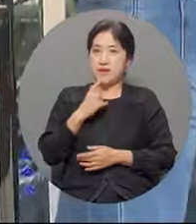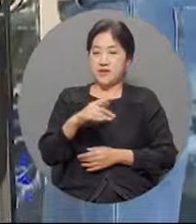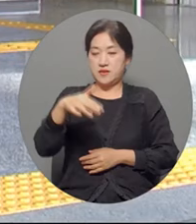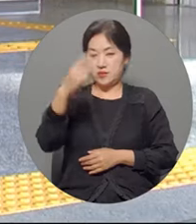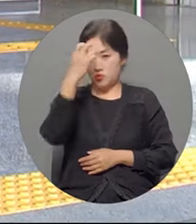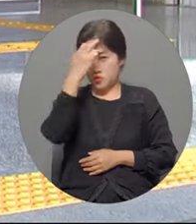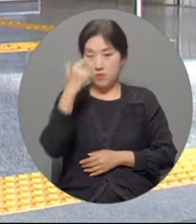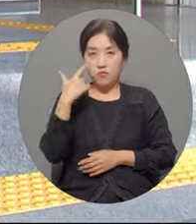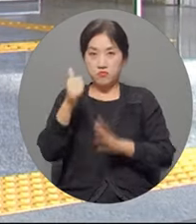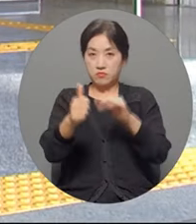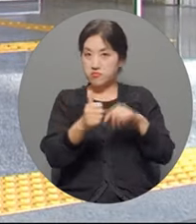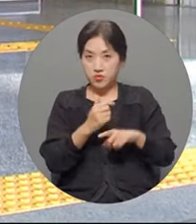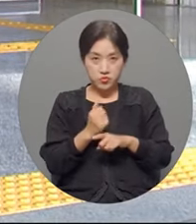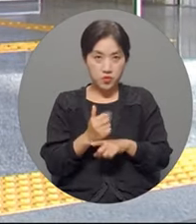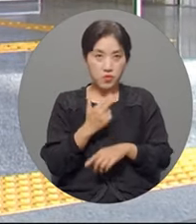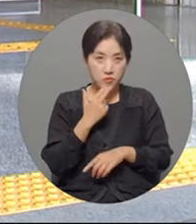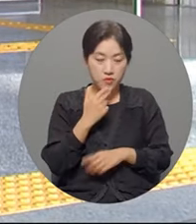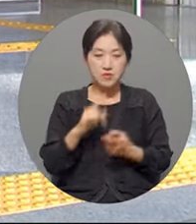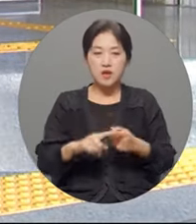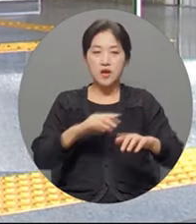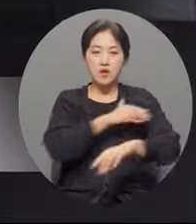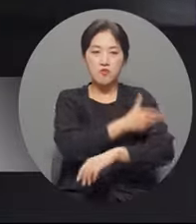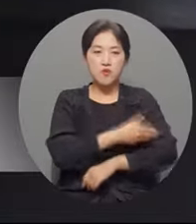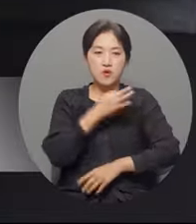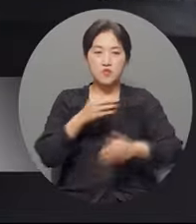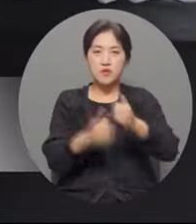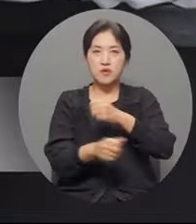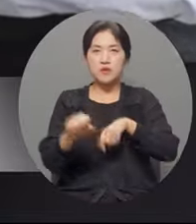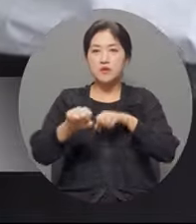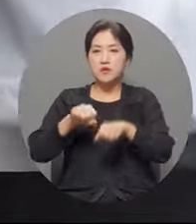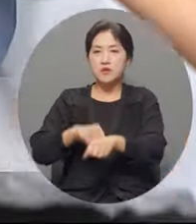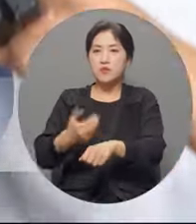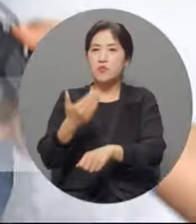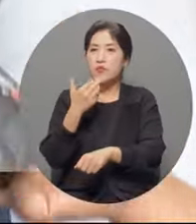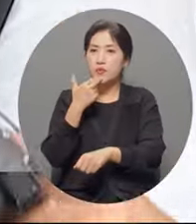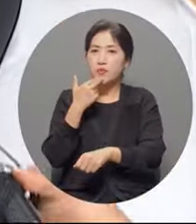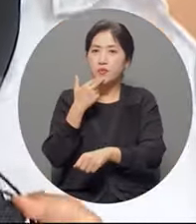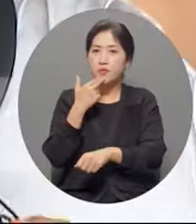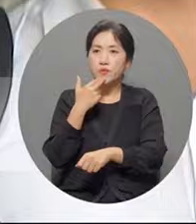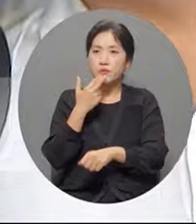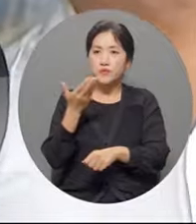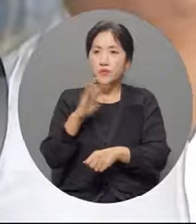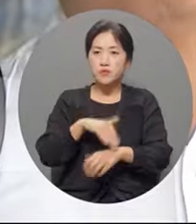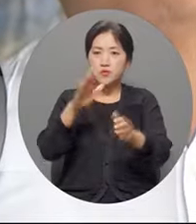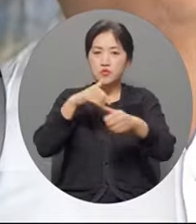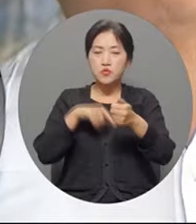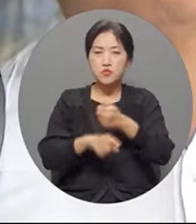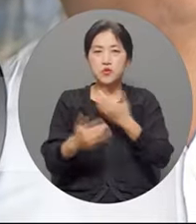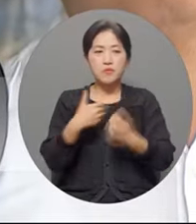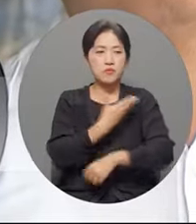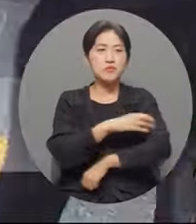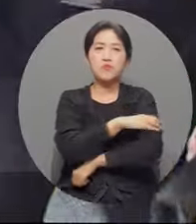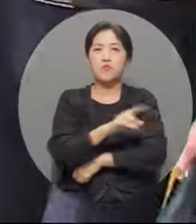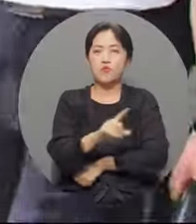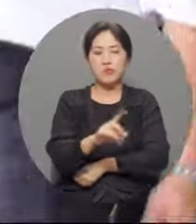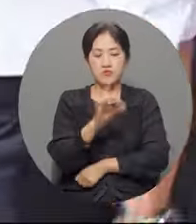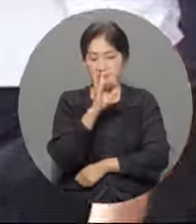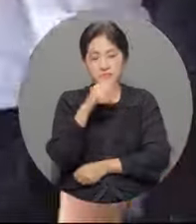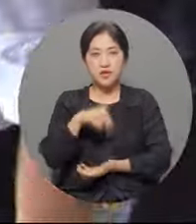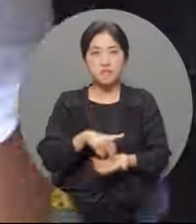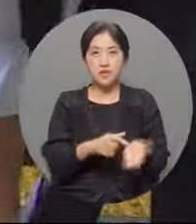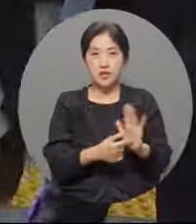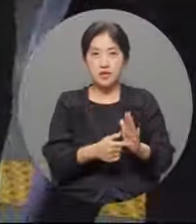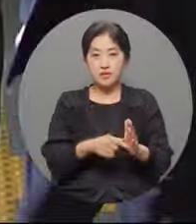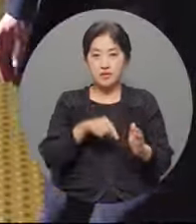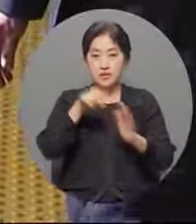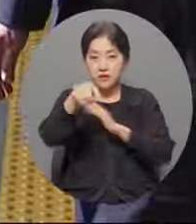조사하지 않았는데 이에 대해 권익위는 처벌할 수 없는데 소한에 조사하면 직권 남용이라는 답을 내놨습니다 현장